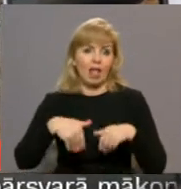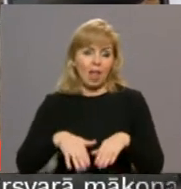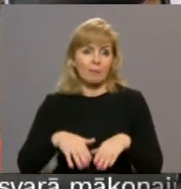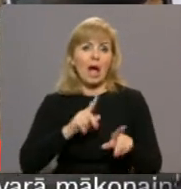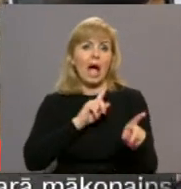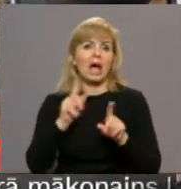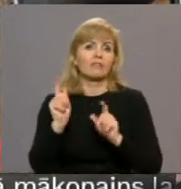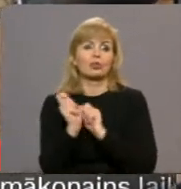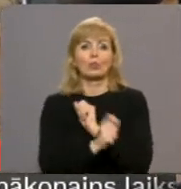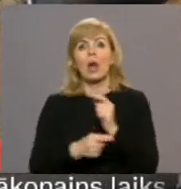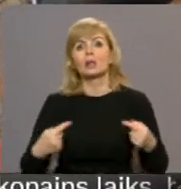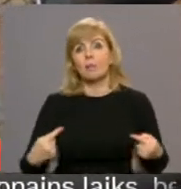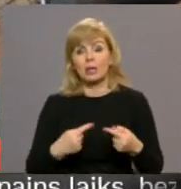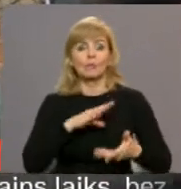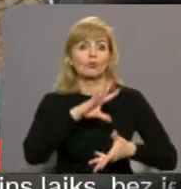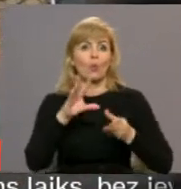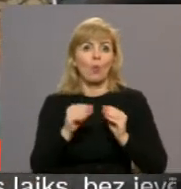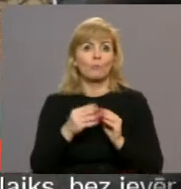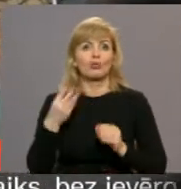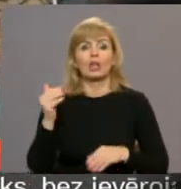soda piemērošanu par kopumā